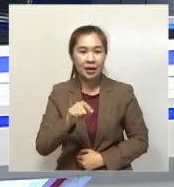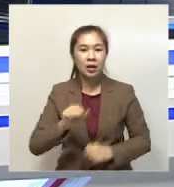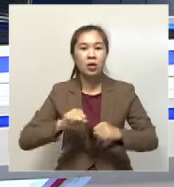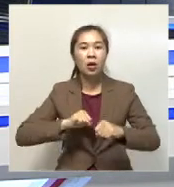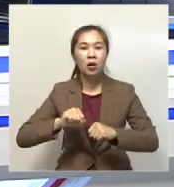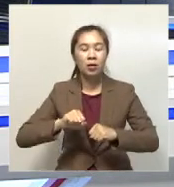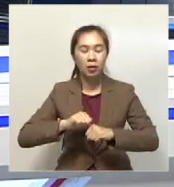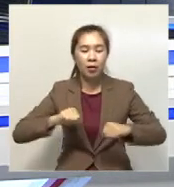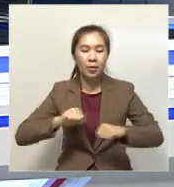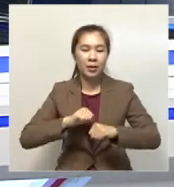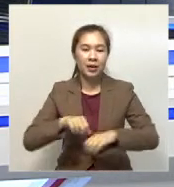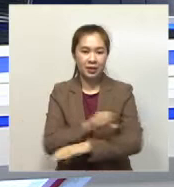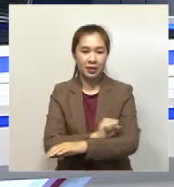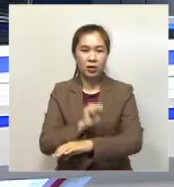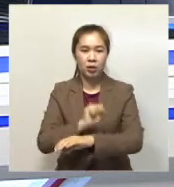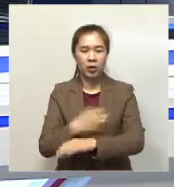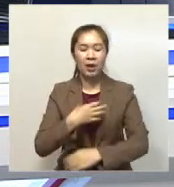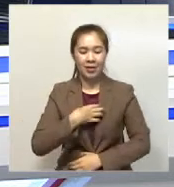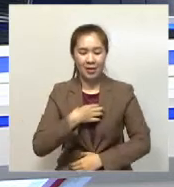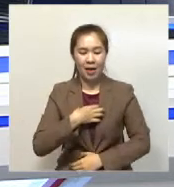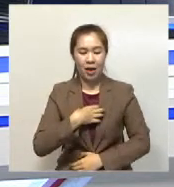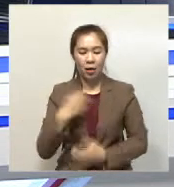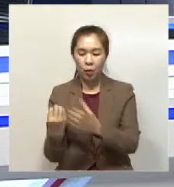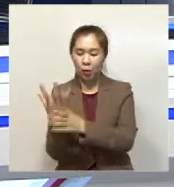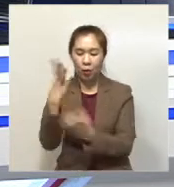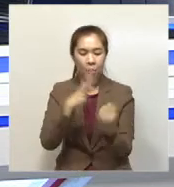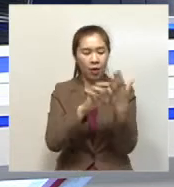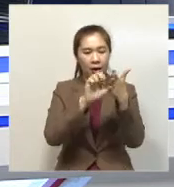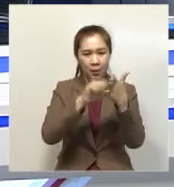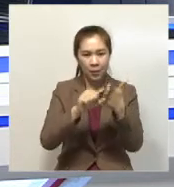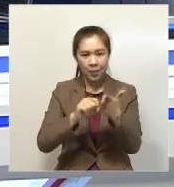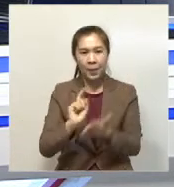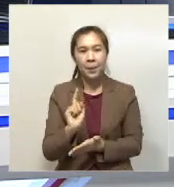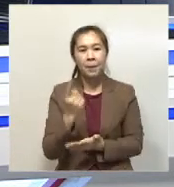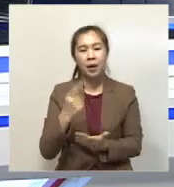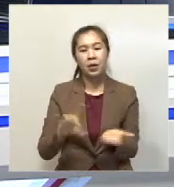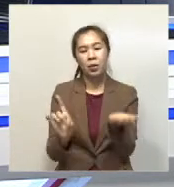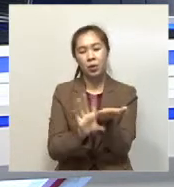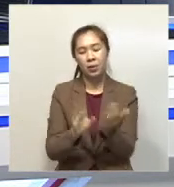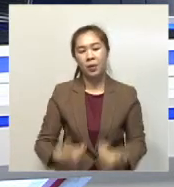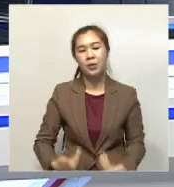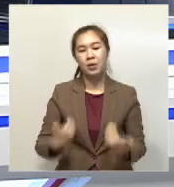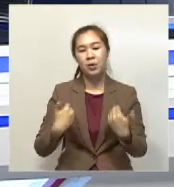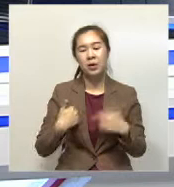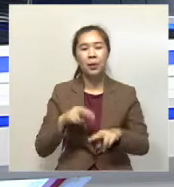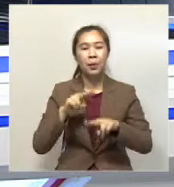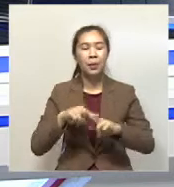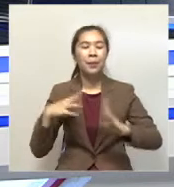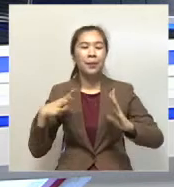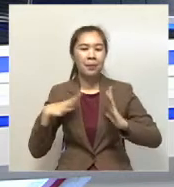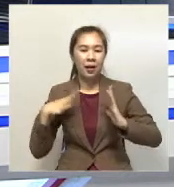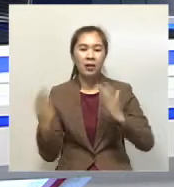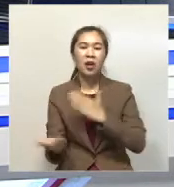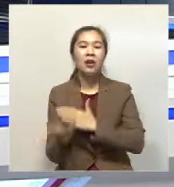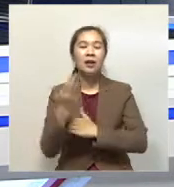กายที่สวนลุมเนี่ยก็คืออยากให้ปรับภูมิทัศน ์ เพราะว่าคุณภาพชีวิตของคนกรุงเทพเนี่ยก็คือสามารถมาผ่อนคลายได้เวลาออกกำลังกายเ